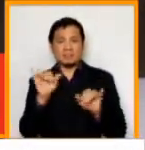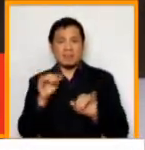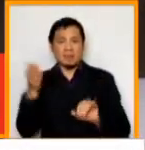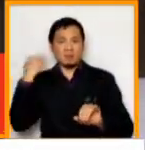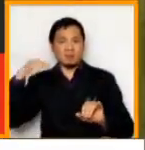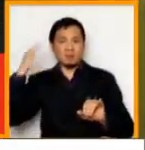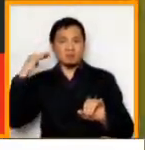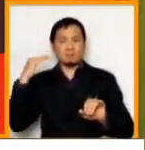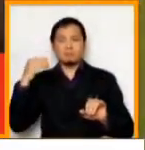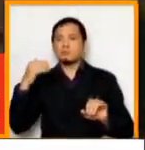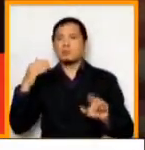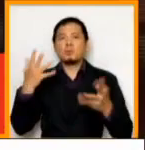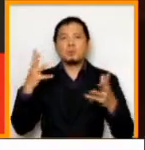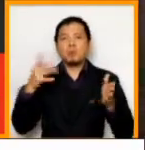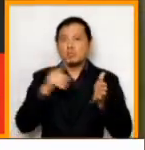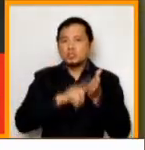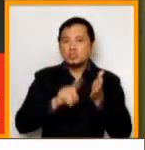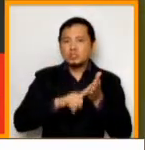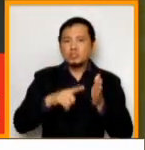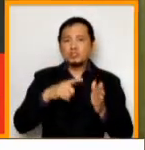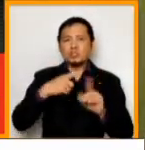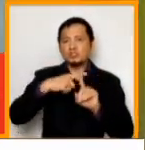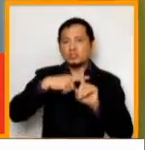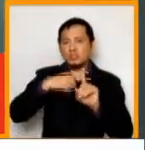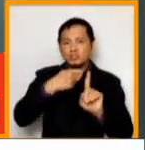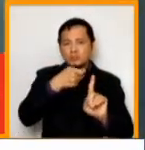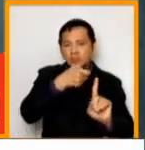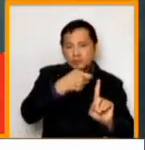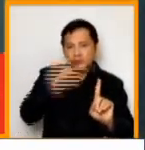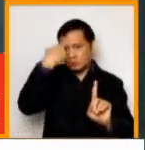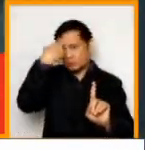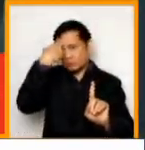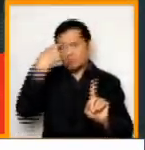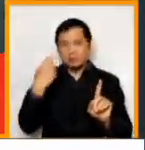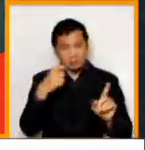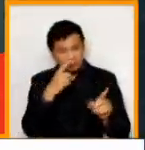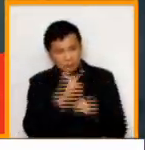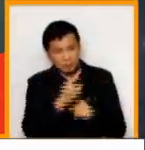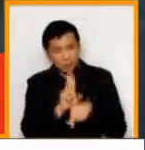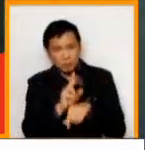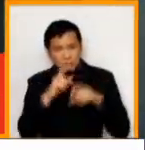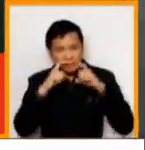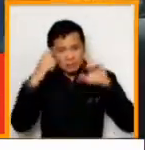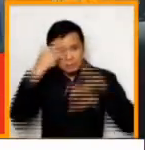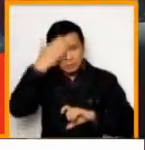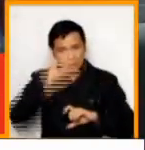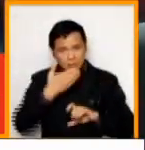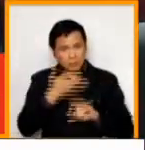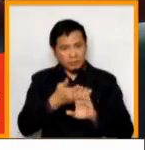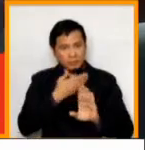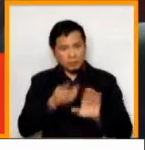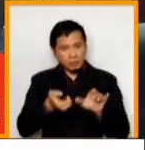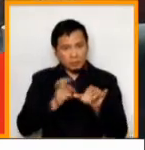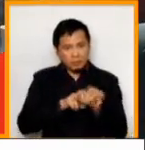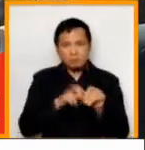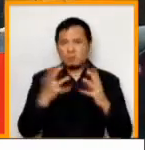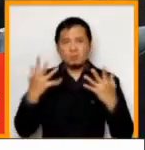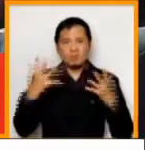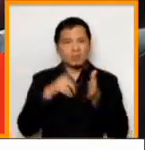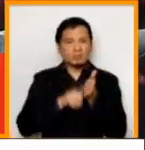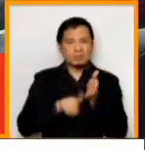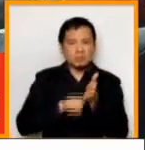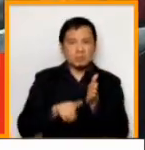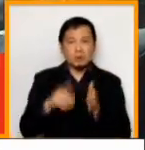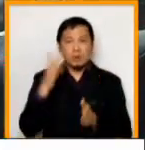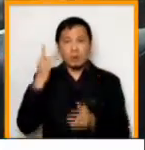body temperature at kung tama ba ang pagsusuot ng face mask o shield bago sumakay ang mga pasahero. Marami pa rin kasing bus dito